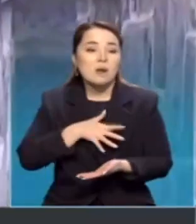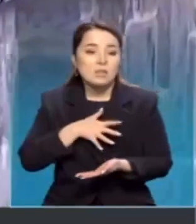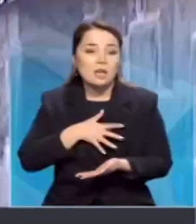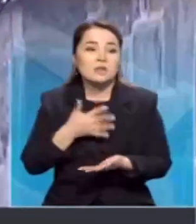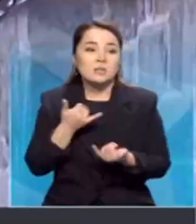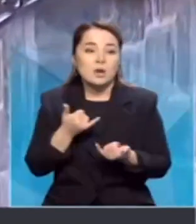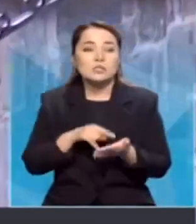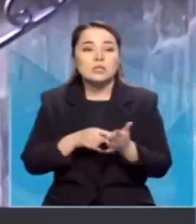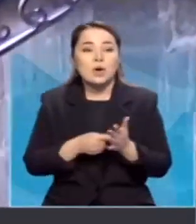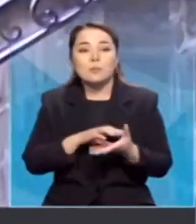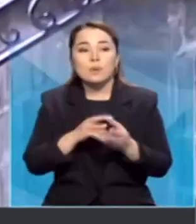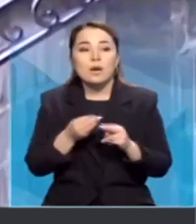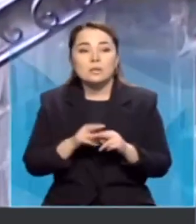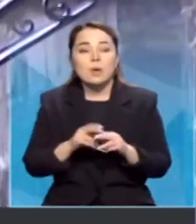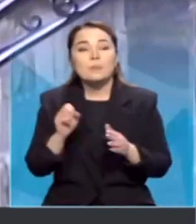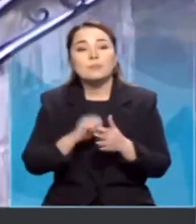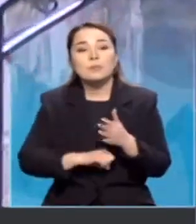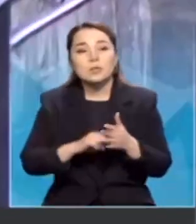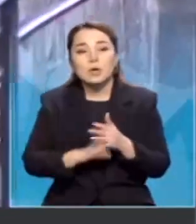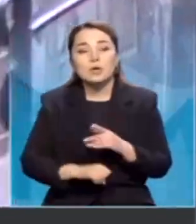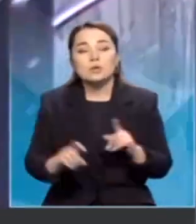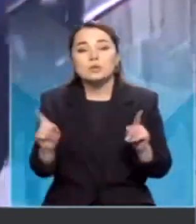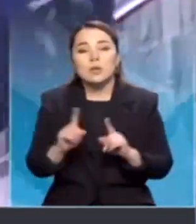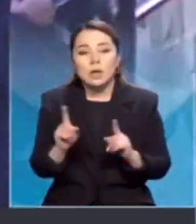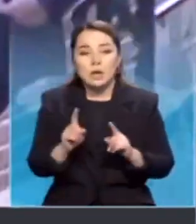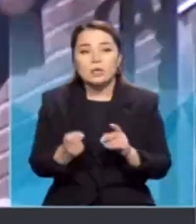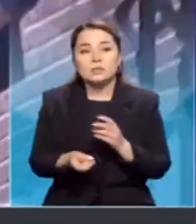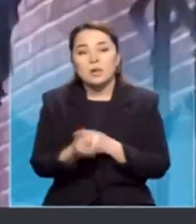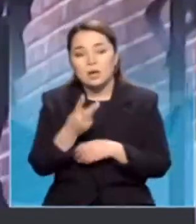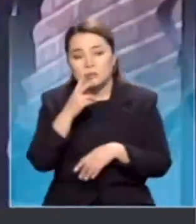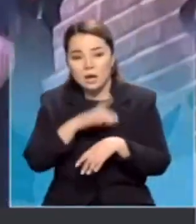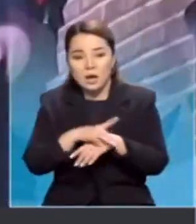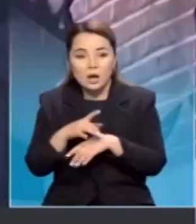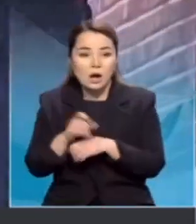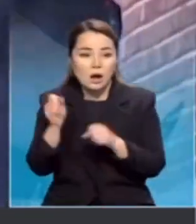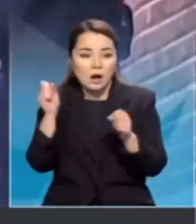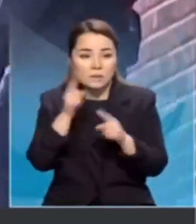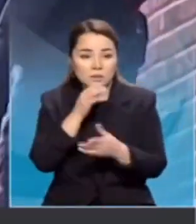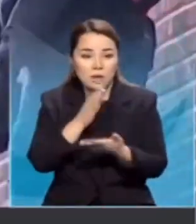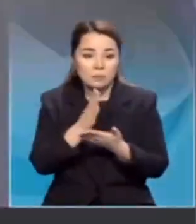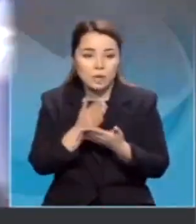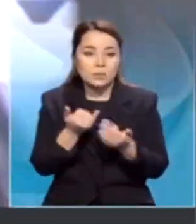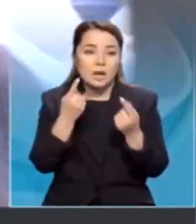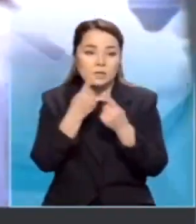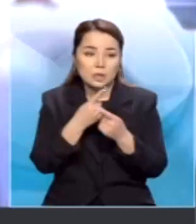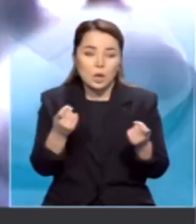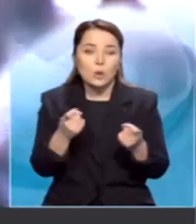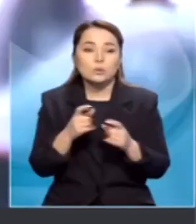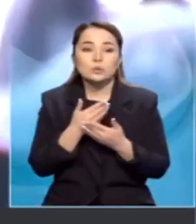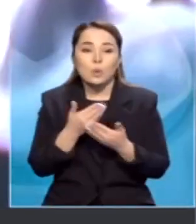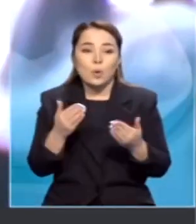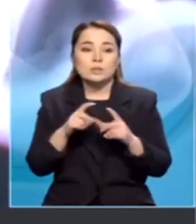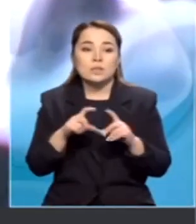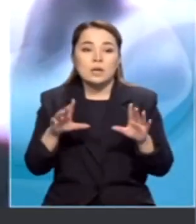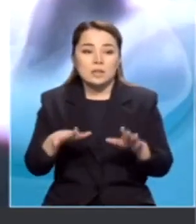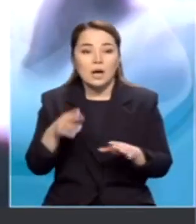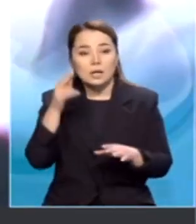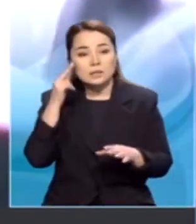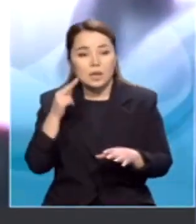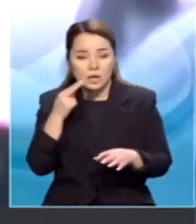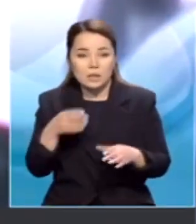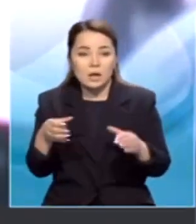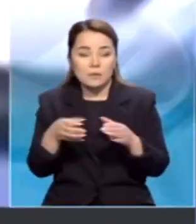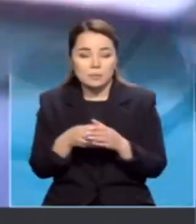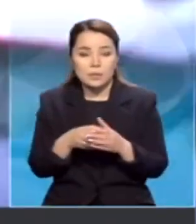мақсатта жіберілді және не себепті желіге артып кеткенін шұғыл анықтау керек дейді. Қазіргі мәлімет бойынша соңғы нысан алғашқы Қытай